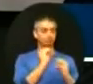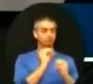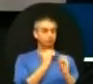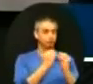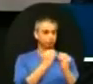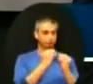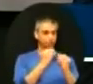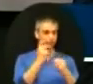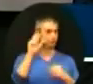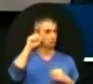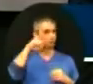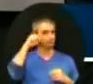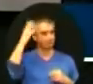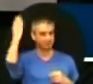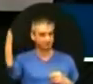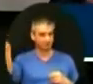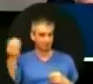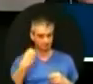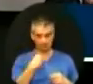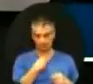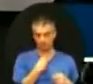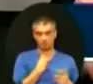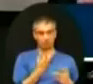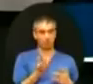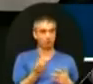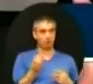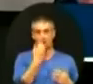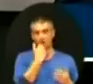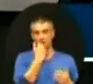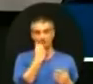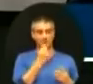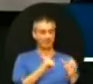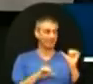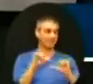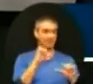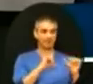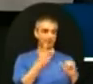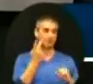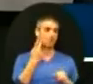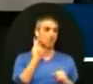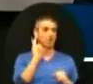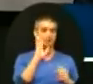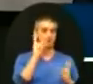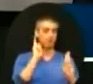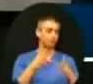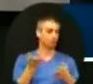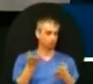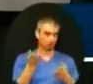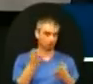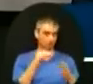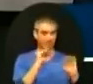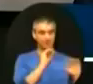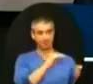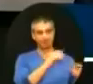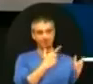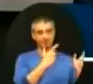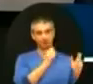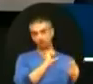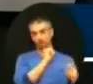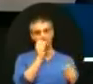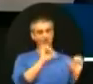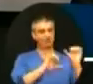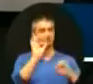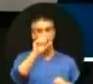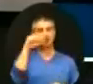משמשים אוזבקיים. אנחנו ממלאים את גופנו בכימיקלים יותר ממה שיש במחסני הנשק הכימי